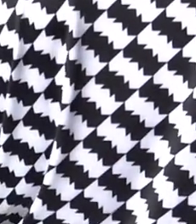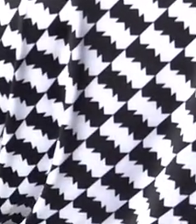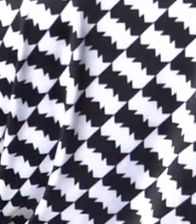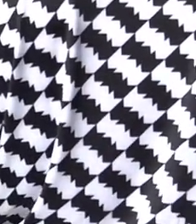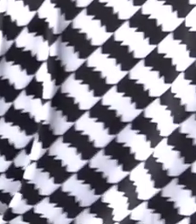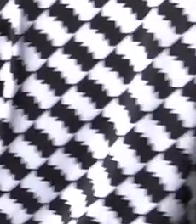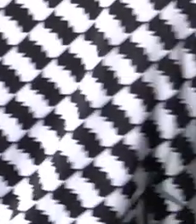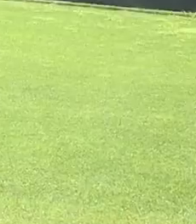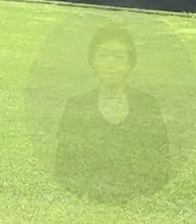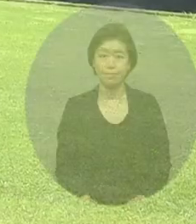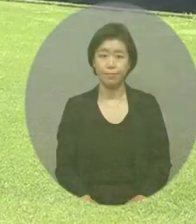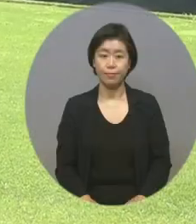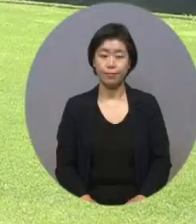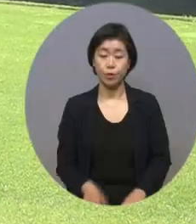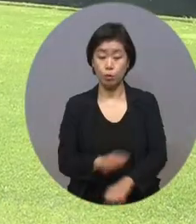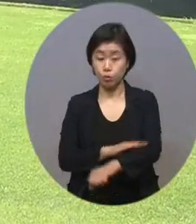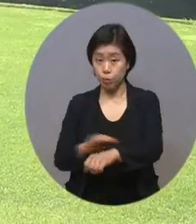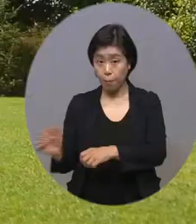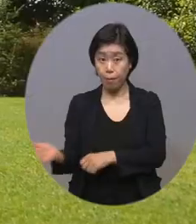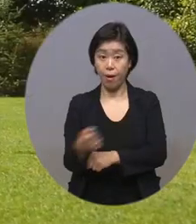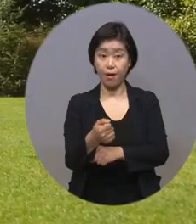아우! 굿샷.